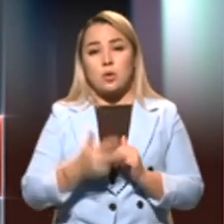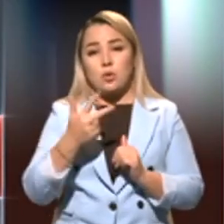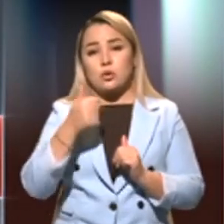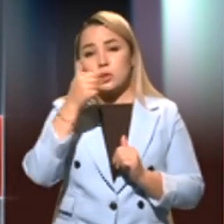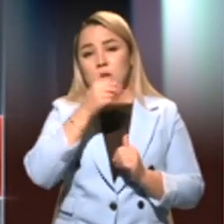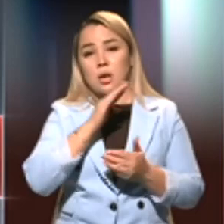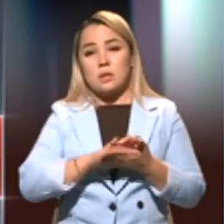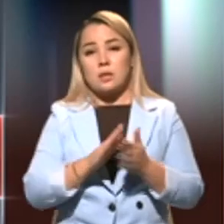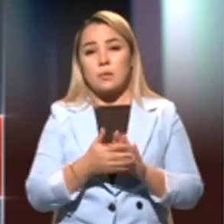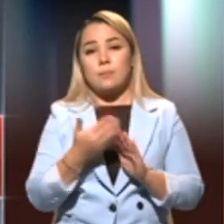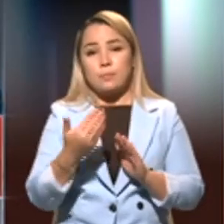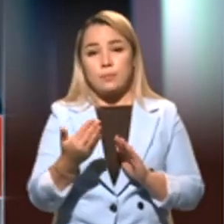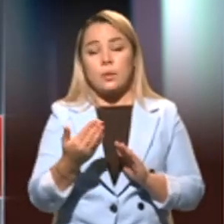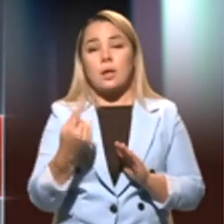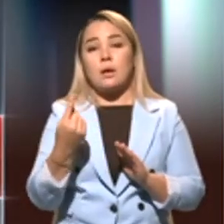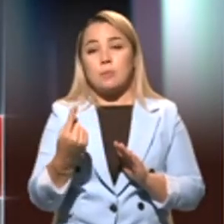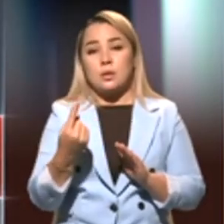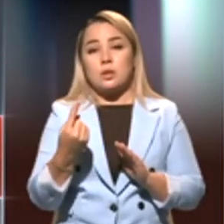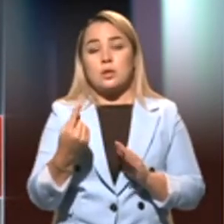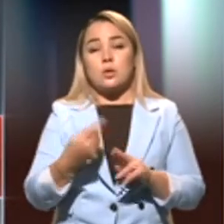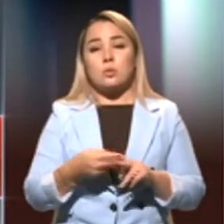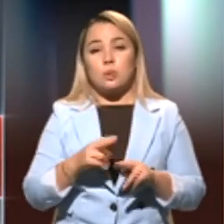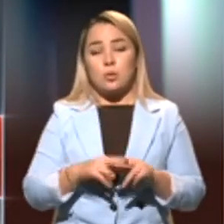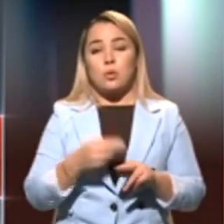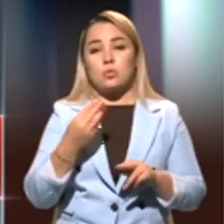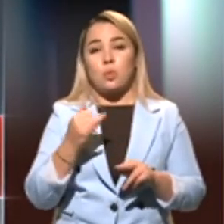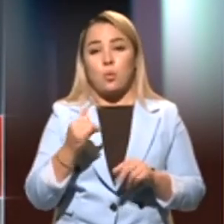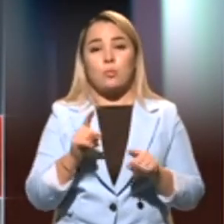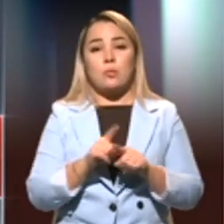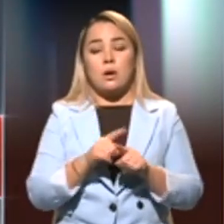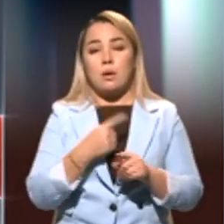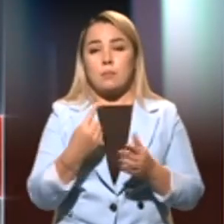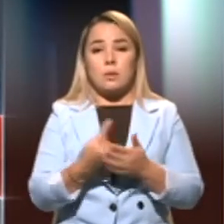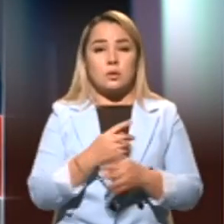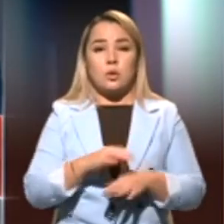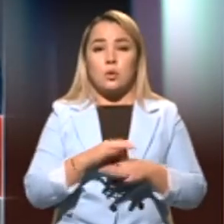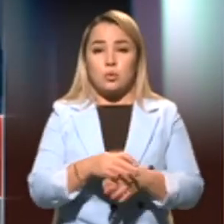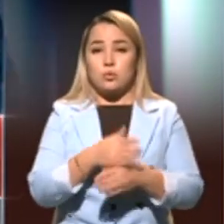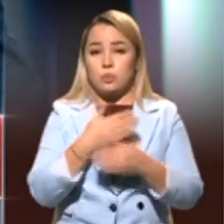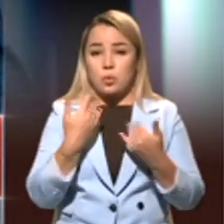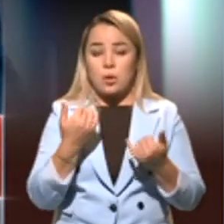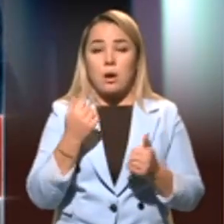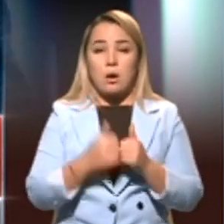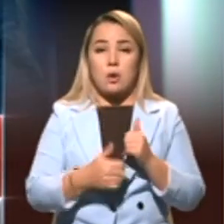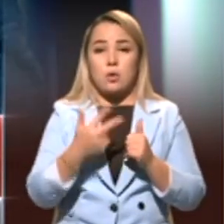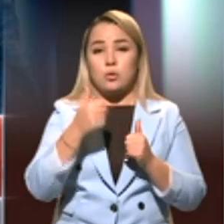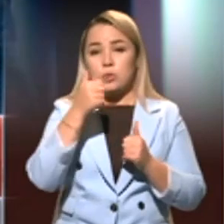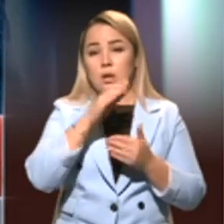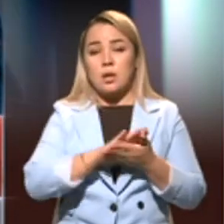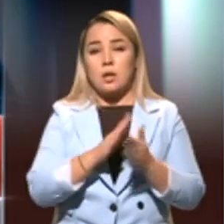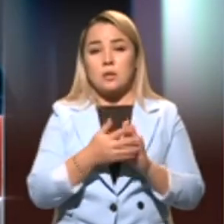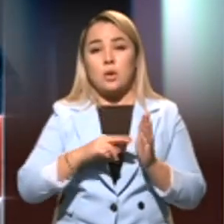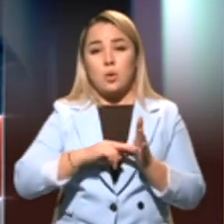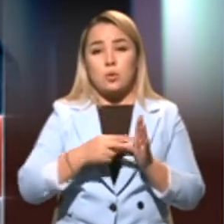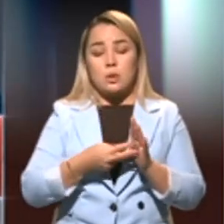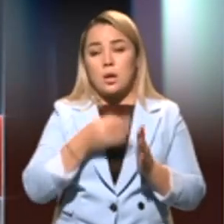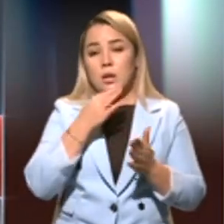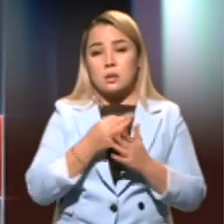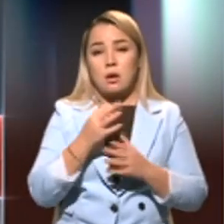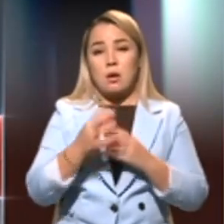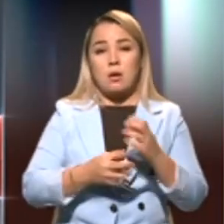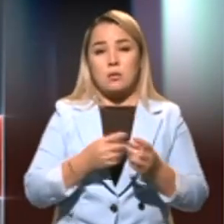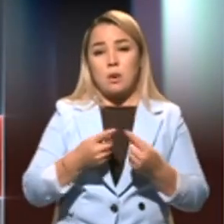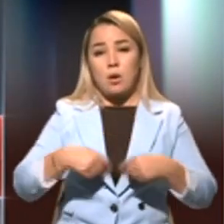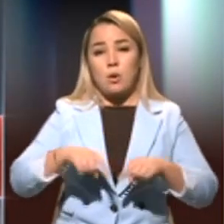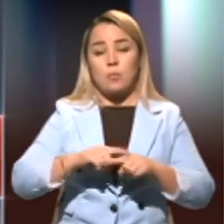сайын және ол бір жаңағы шоу секілді бір-ақ рет өтіп отқан жоқ бұл. Әр 3 жыл сайын жолға қойылып, әлем